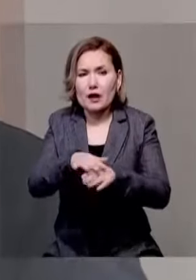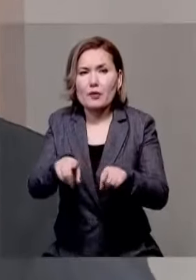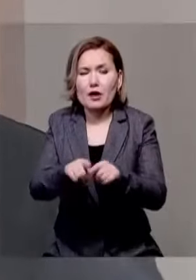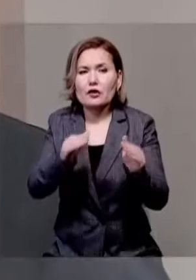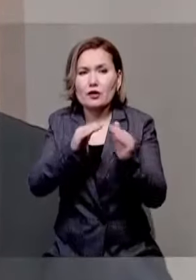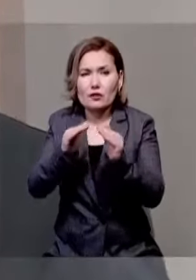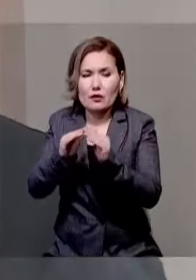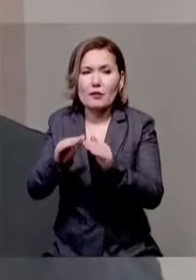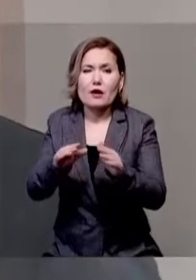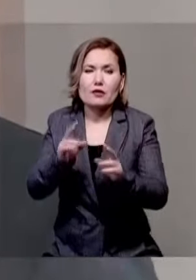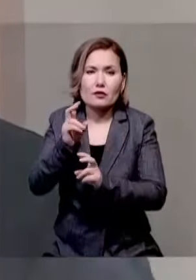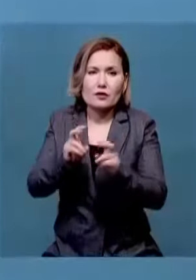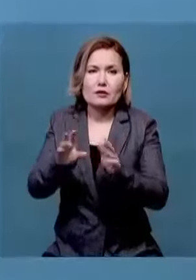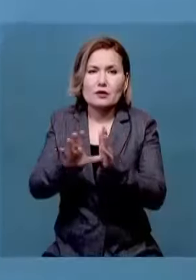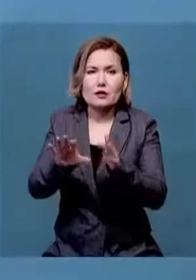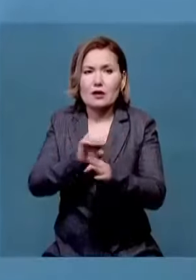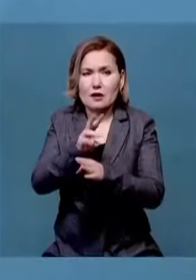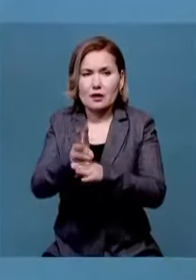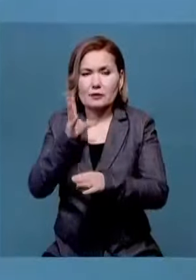орындарына жеткізіледі.